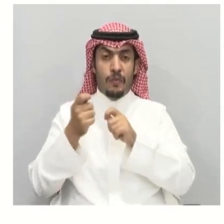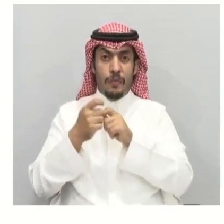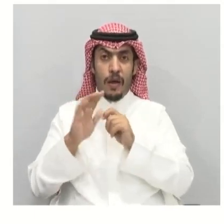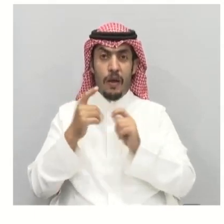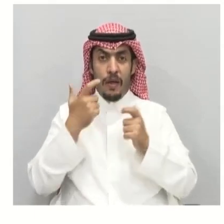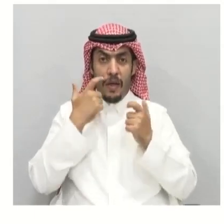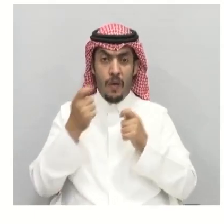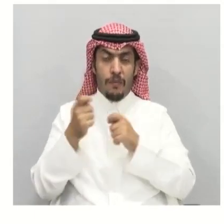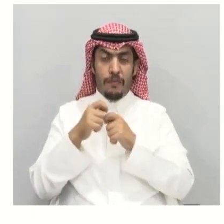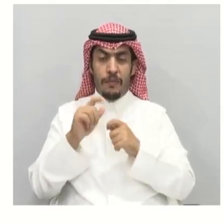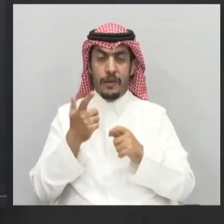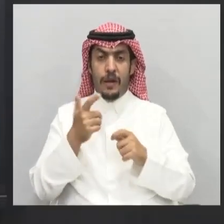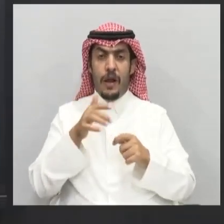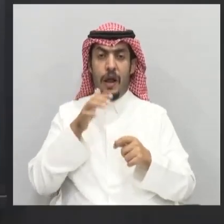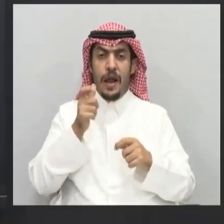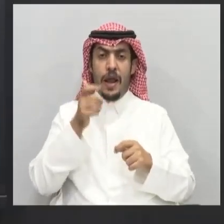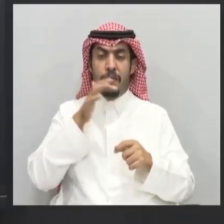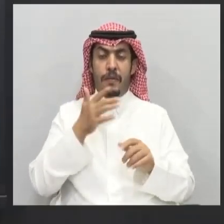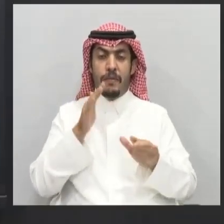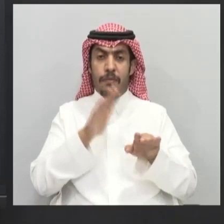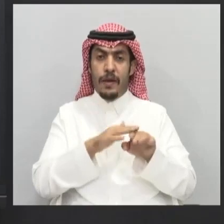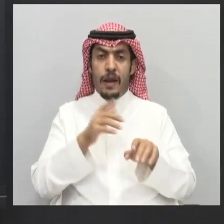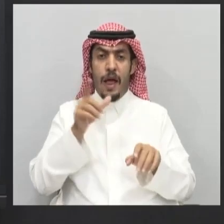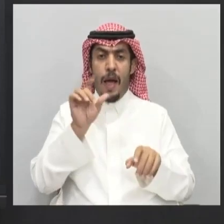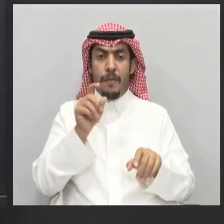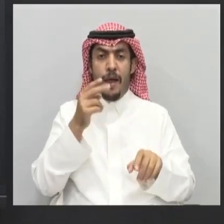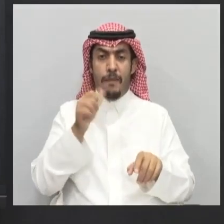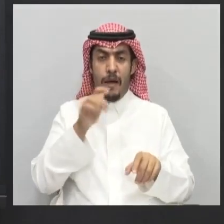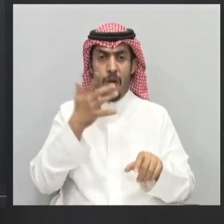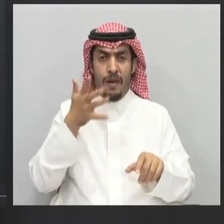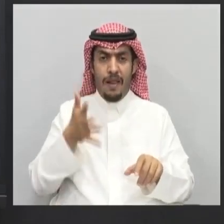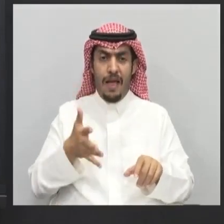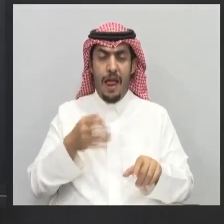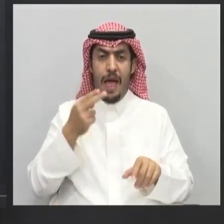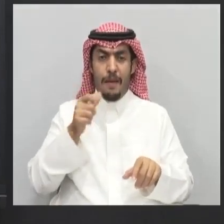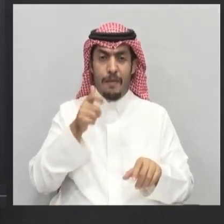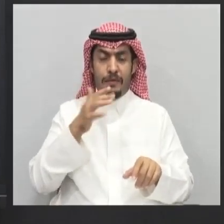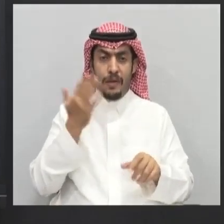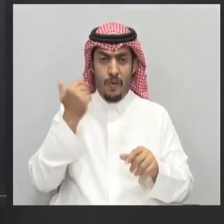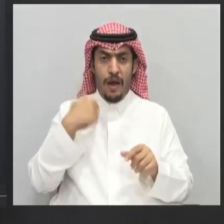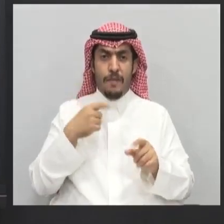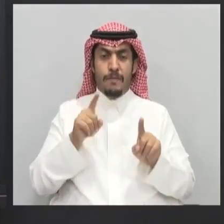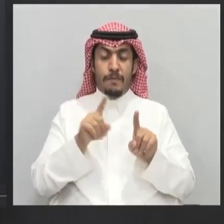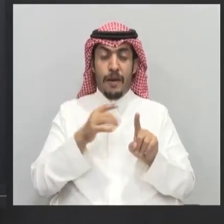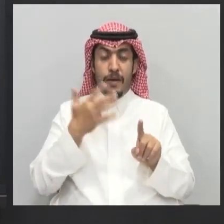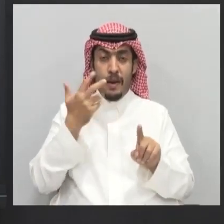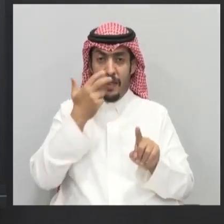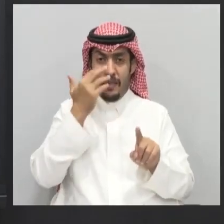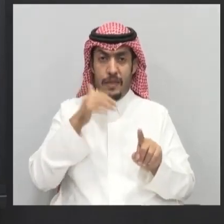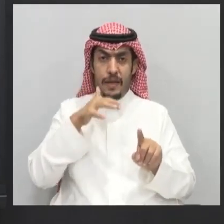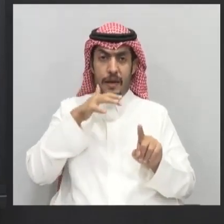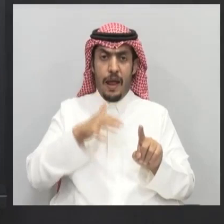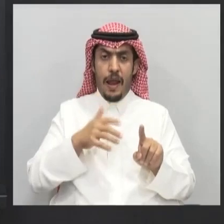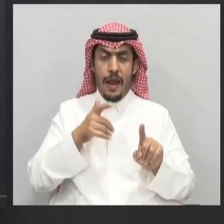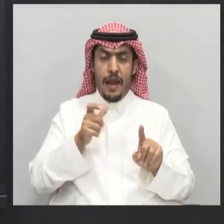النبي عليه الصلاه والسلام لابن عباس وكان غلام صغير يقول ابن عباس كنت رديف النبي عليه الصلاه